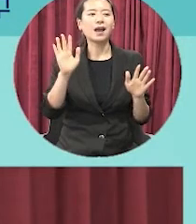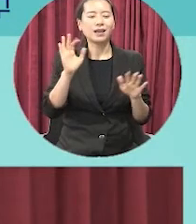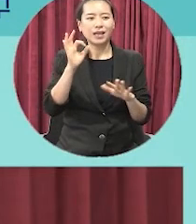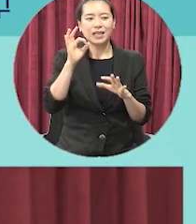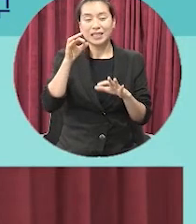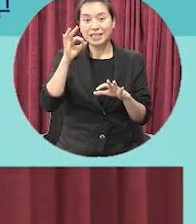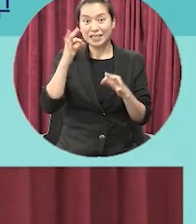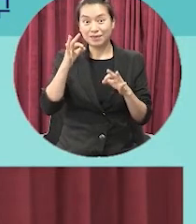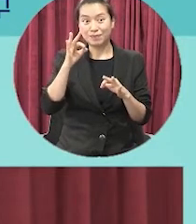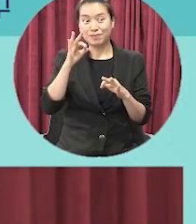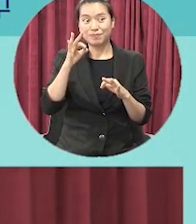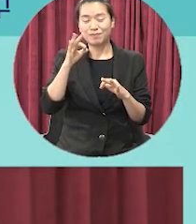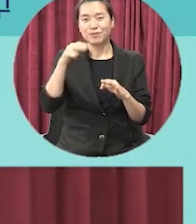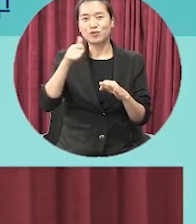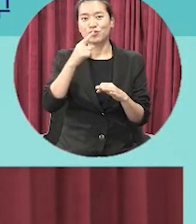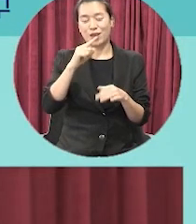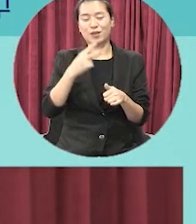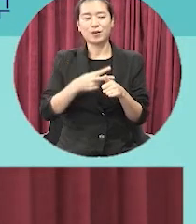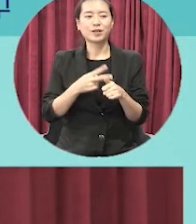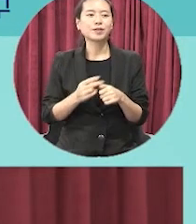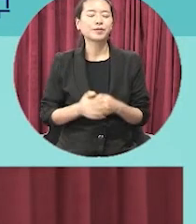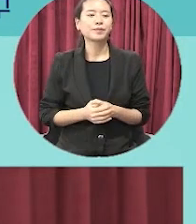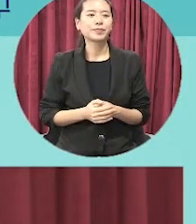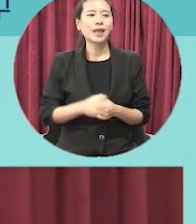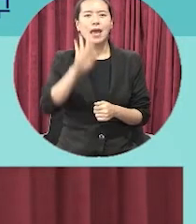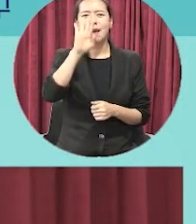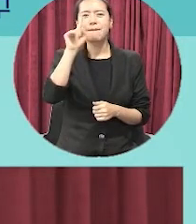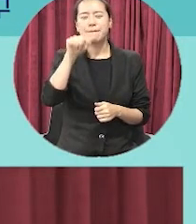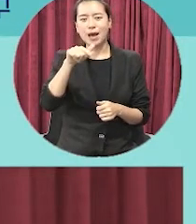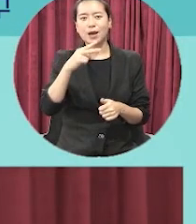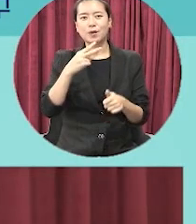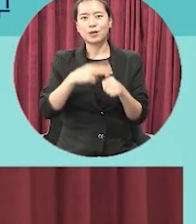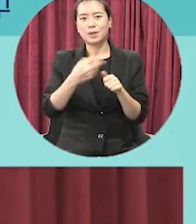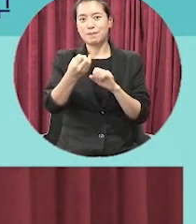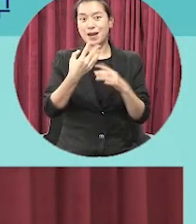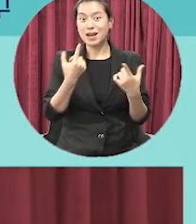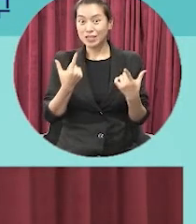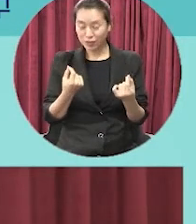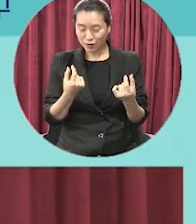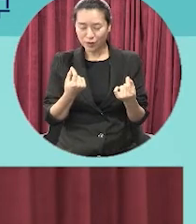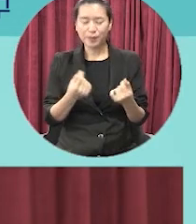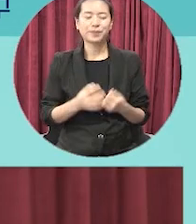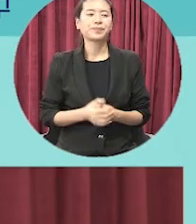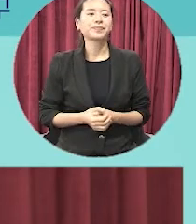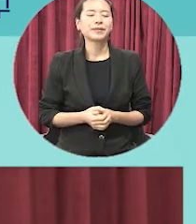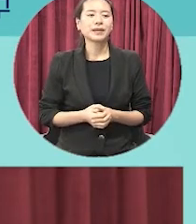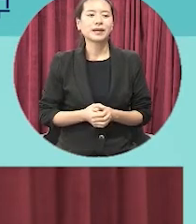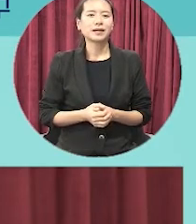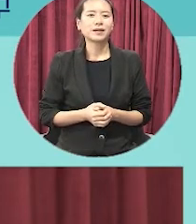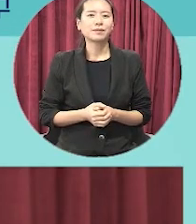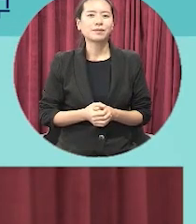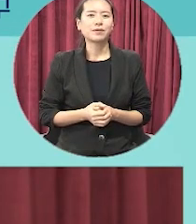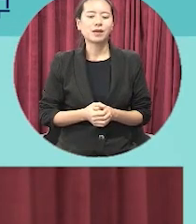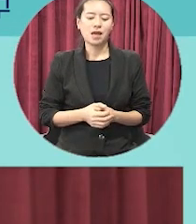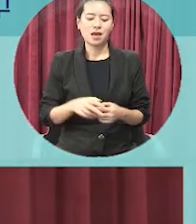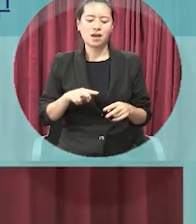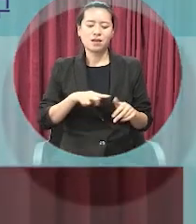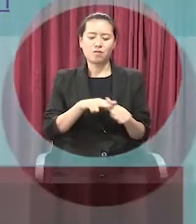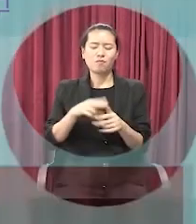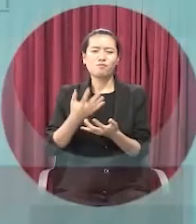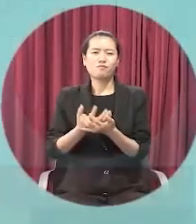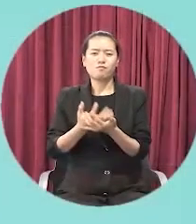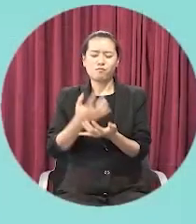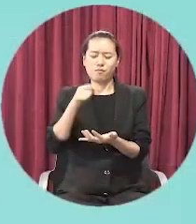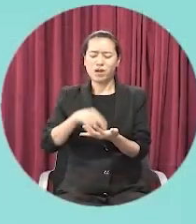있어 그 제모 방용 교수 캐서 도 말씀해 주셨지만 그 이제 데이터 라는건 존재하긴 하는데